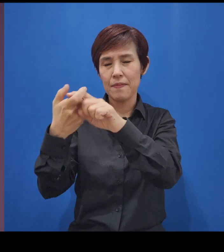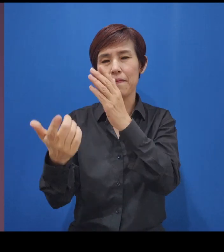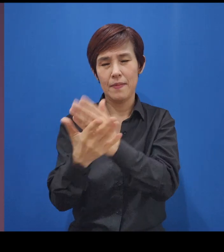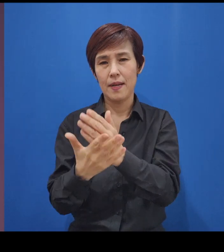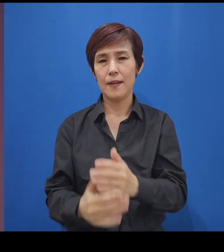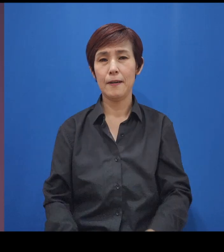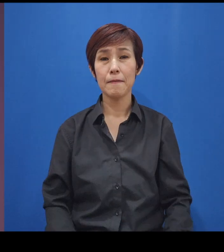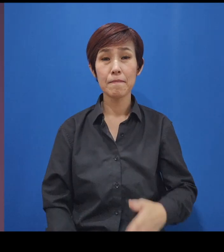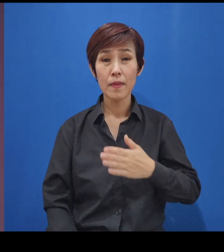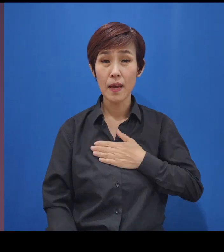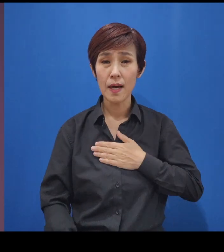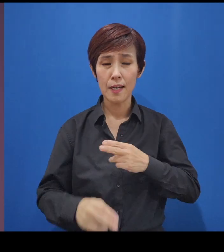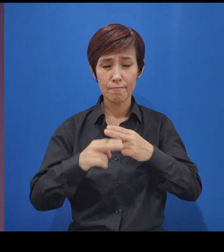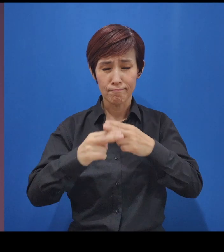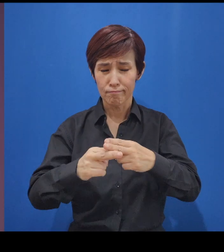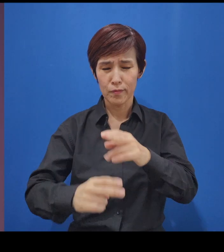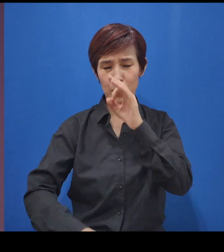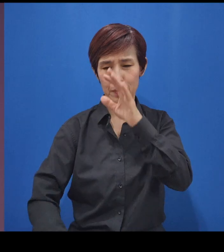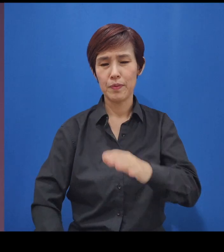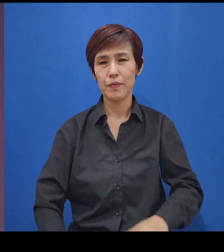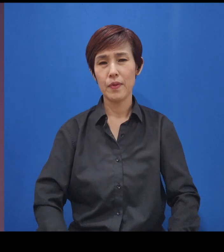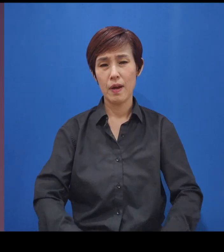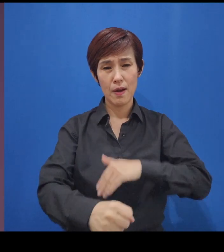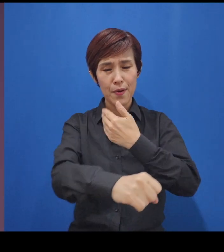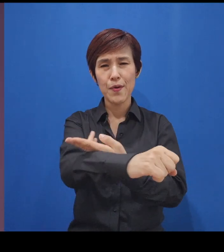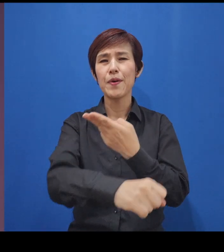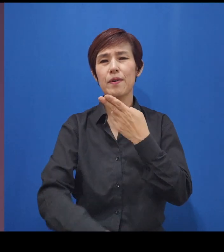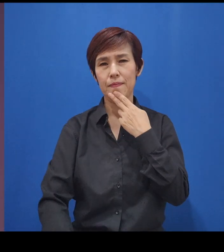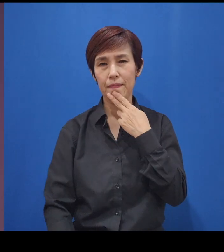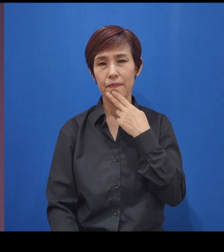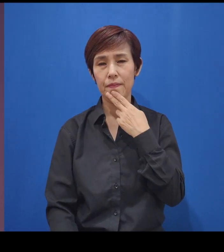나에게는 권위도 없고 권능도 없어도